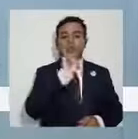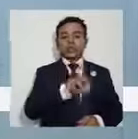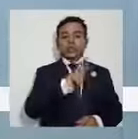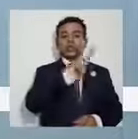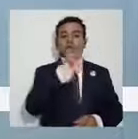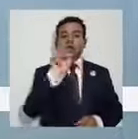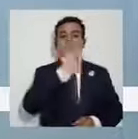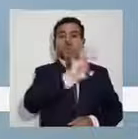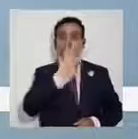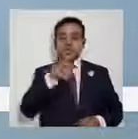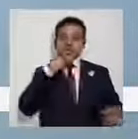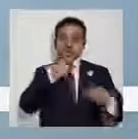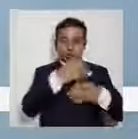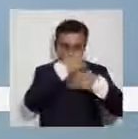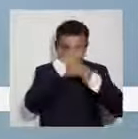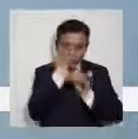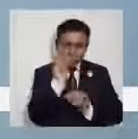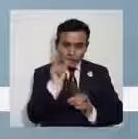2190টি।